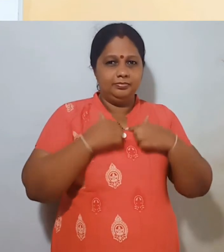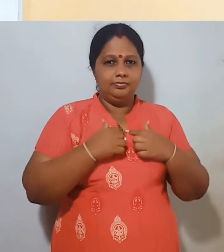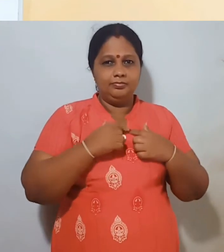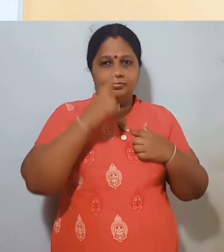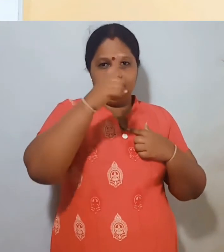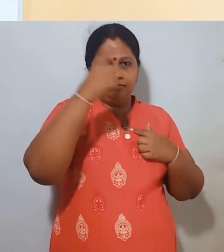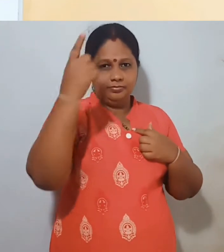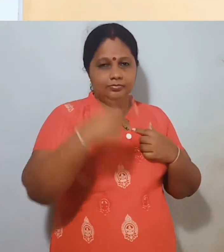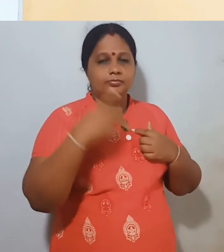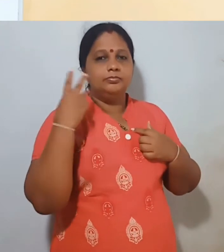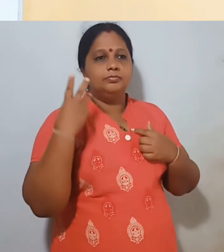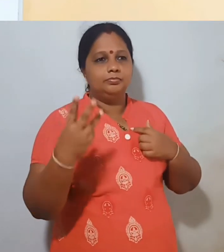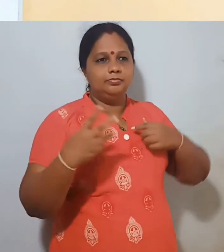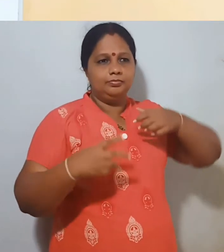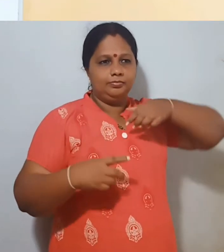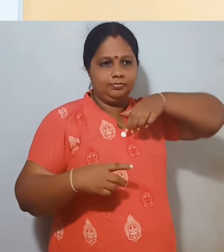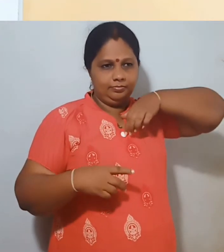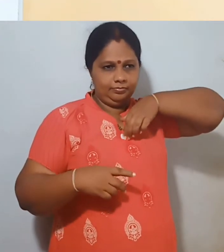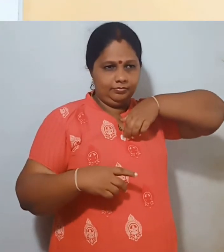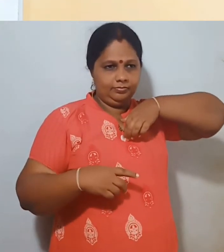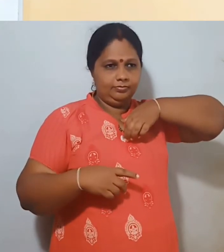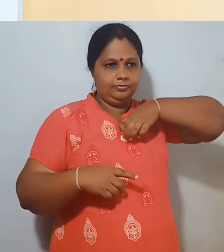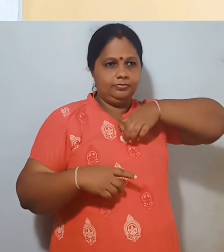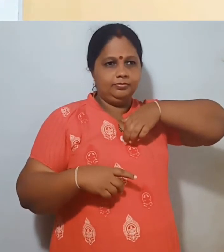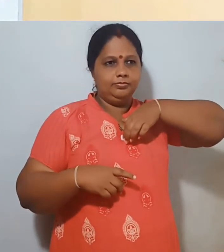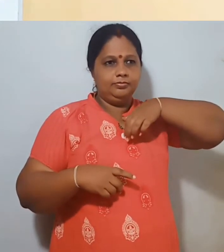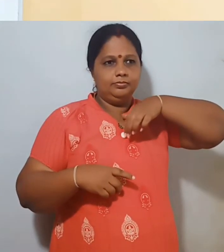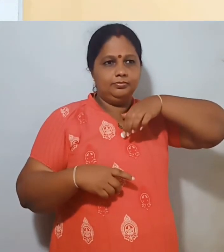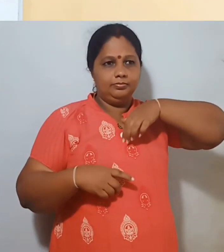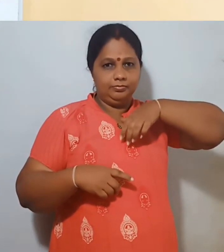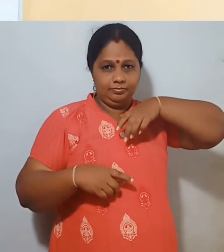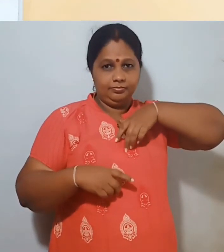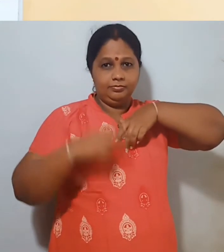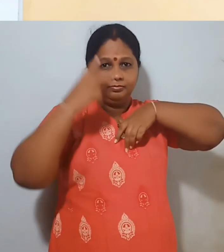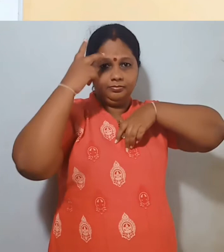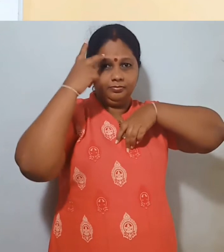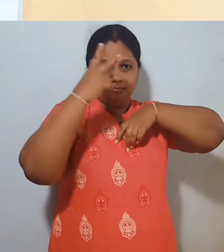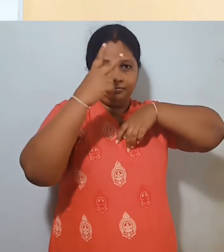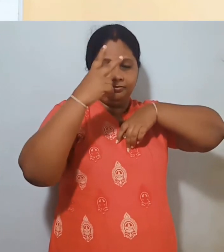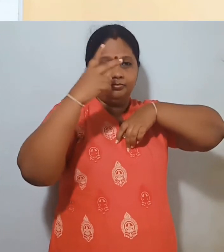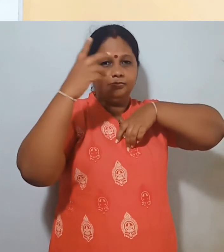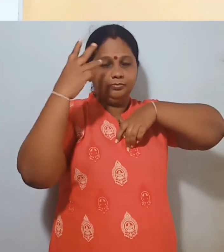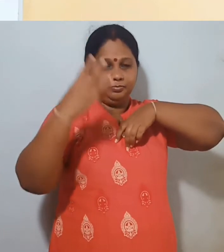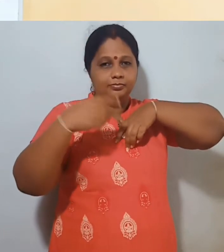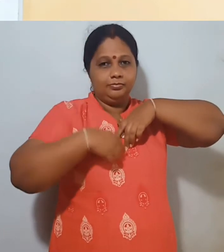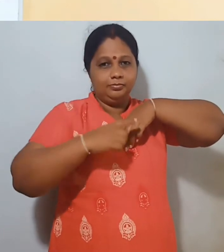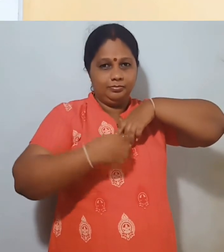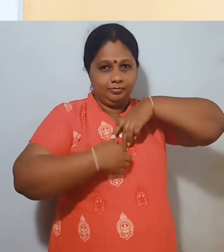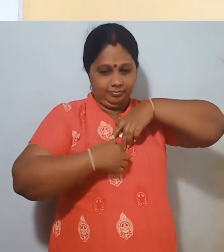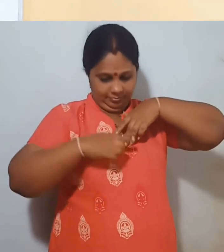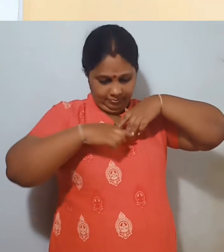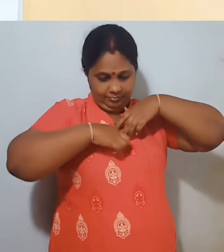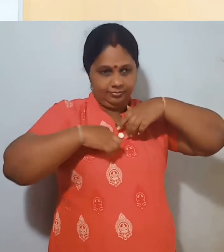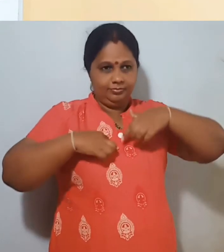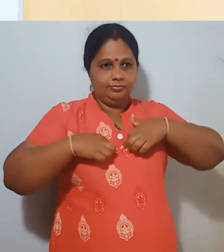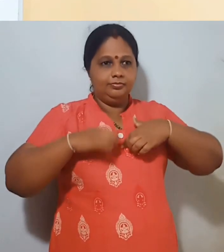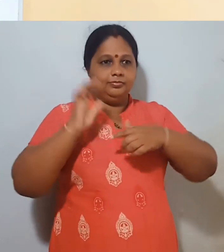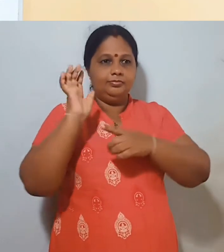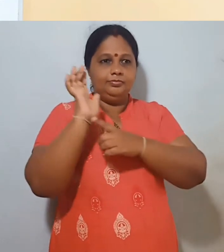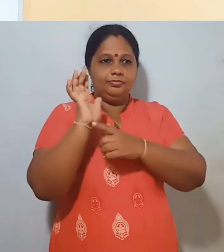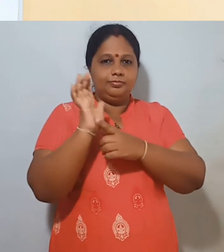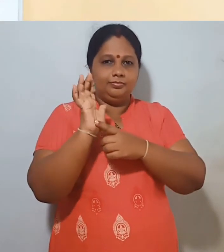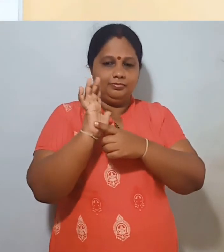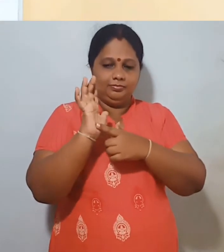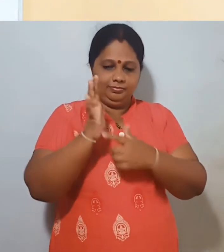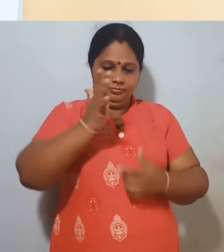1/3 பகுதியா பிரிச்சு மேல 2/3 கீழே 1/3 அந்த சந்தியில இந்த கையில